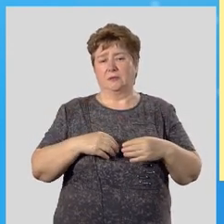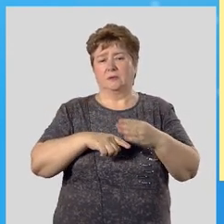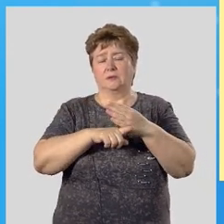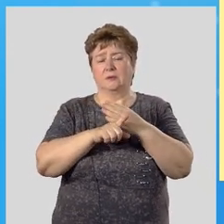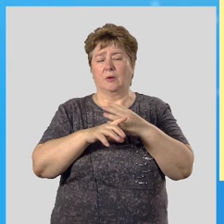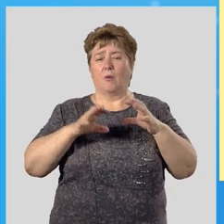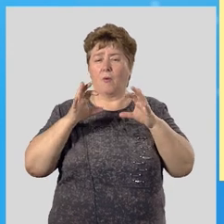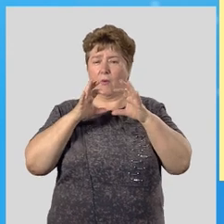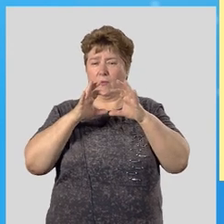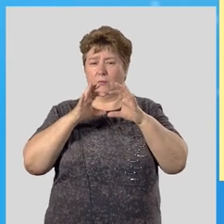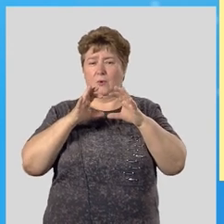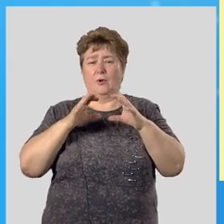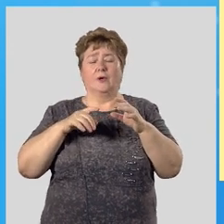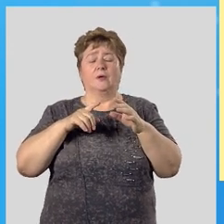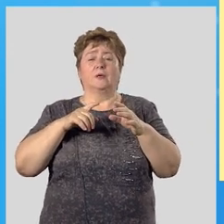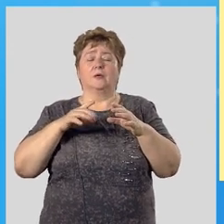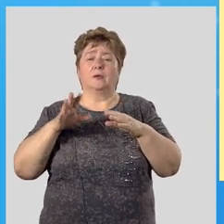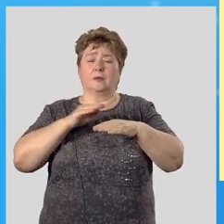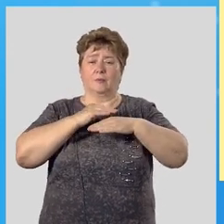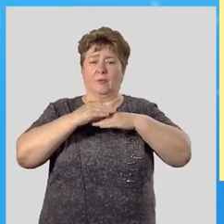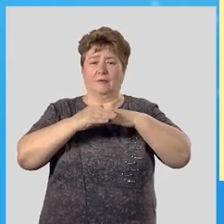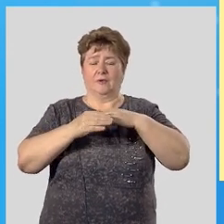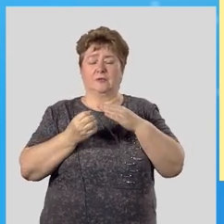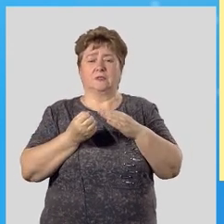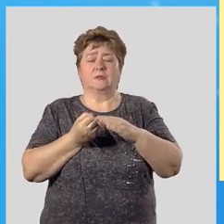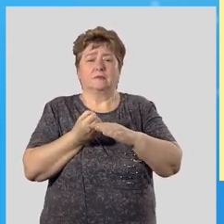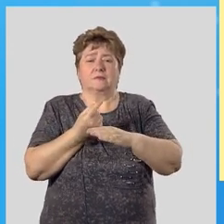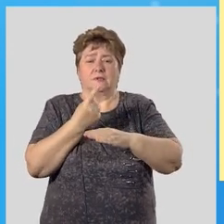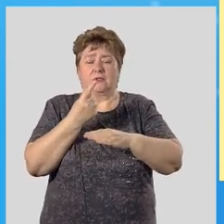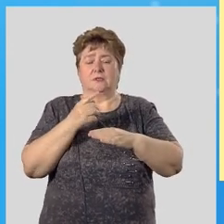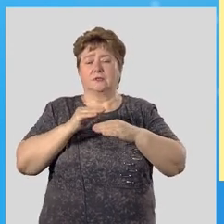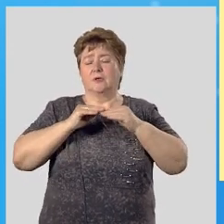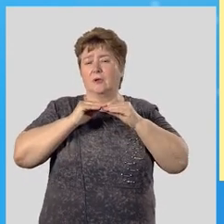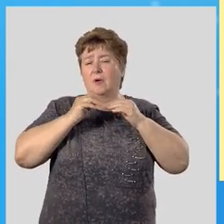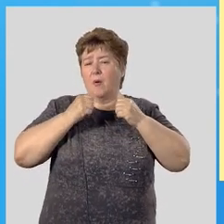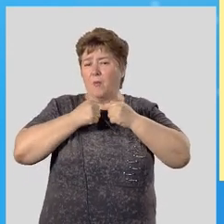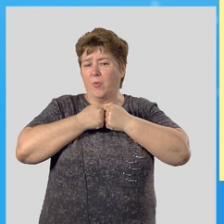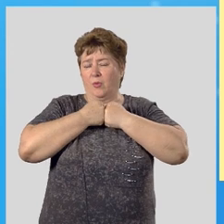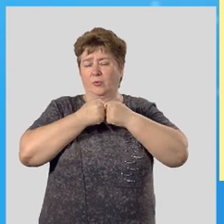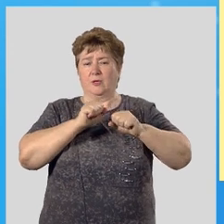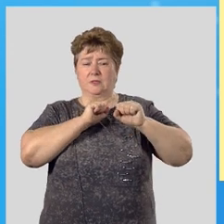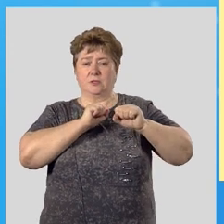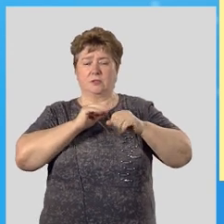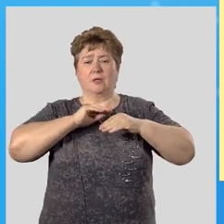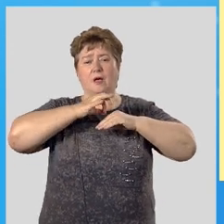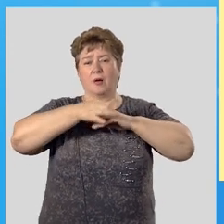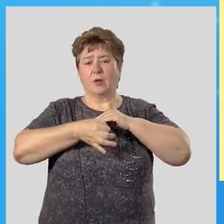становится округлым, и на его поверхности выделяется плотная защитная